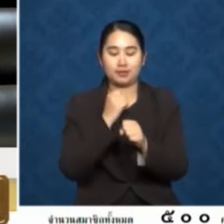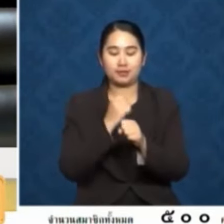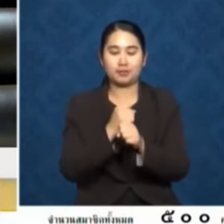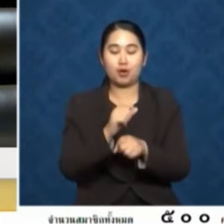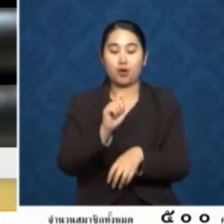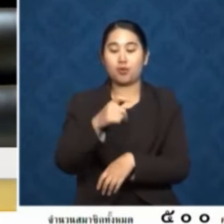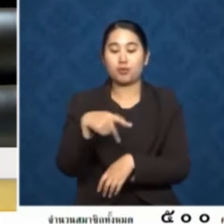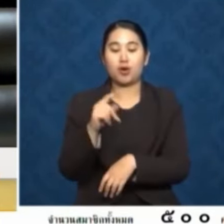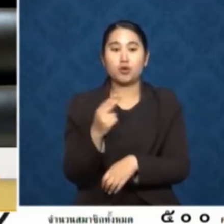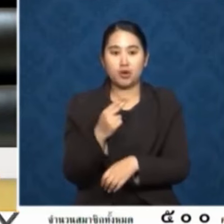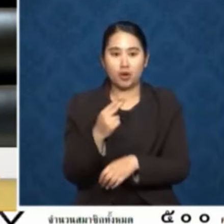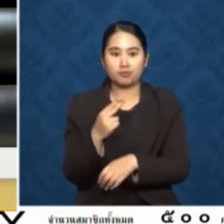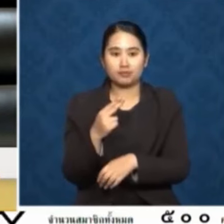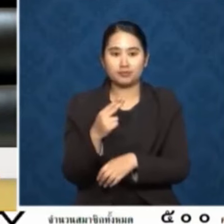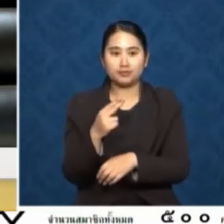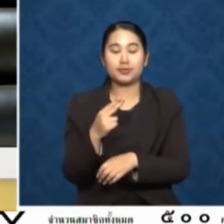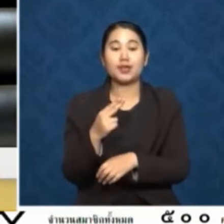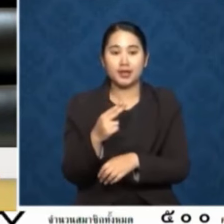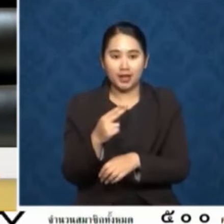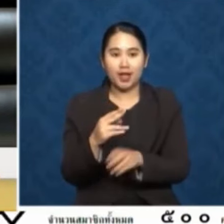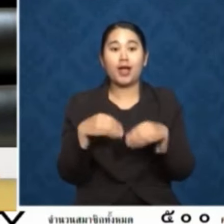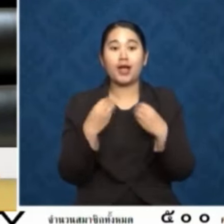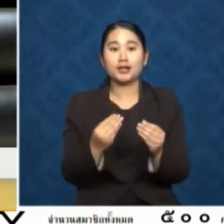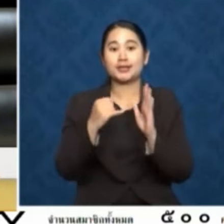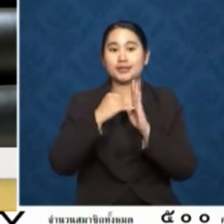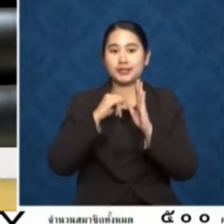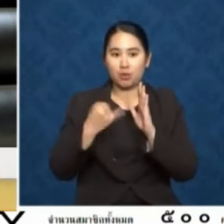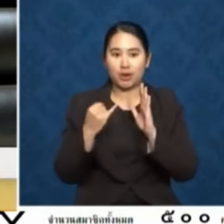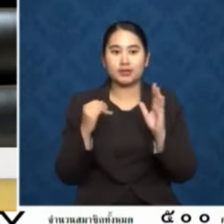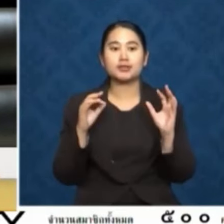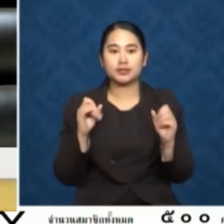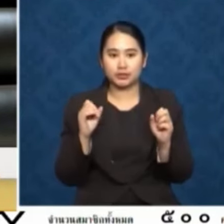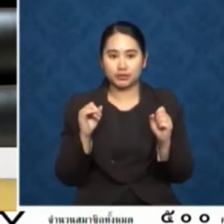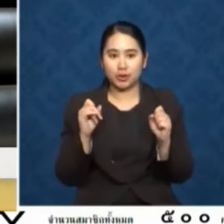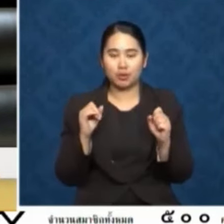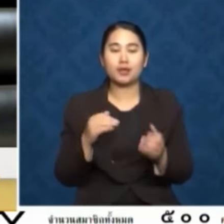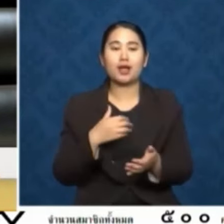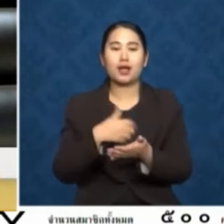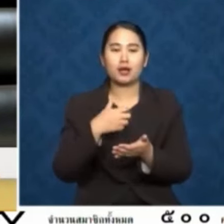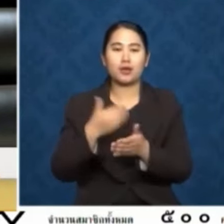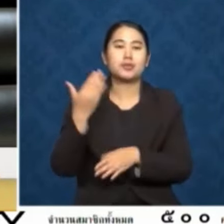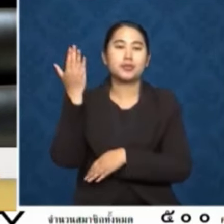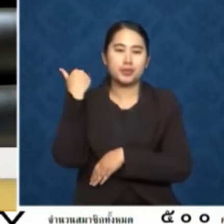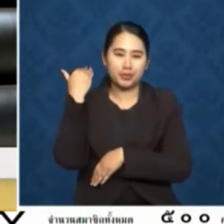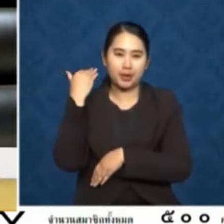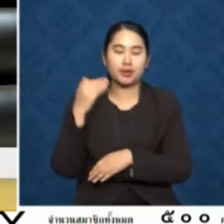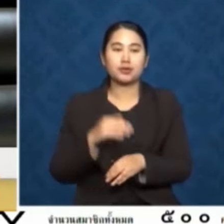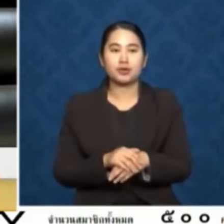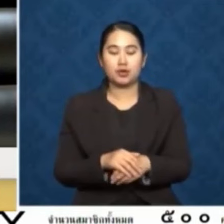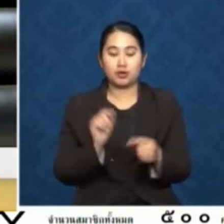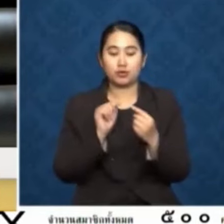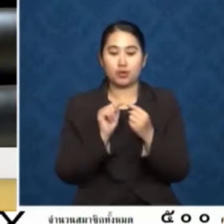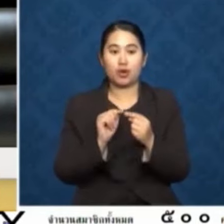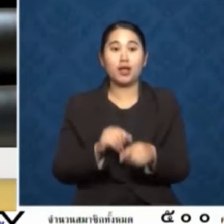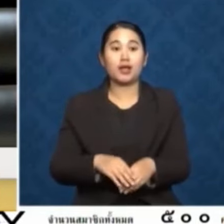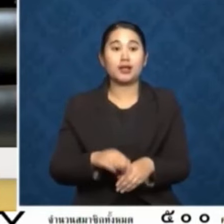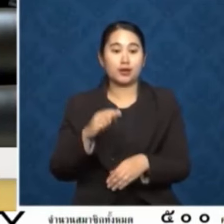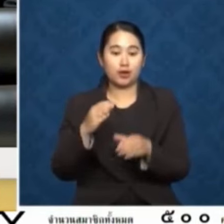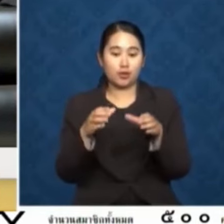วนท้องถิ่นเนี่ยกลับไปที่จังหวัดนะครับซึ่งตอนนั้นนะครับท่านประธานครับทางคสช.